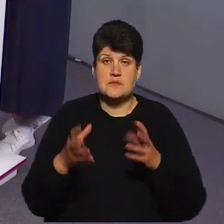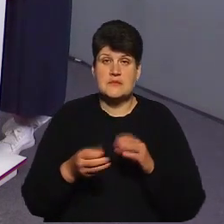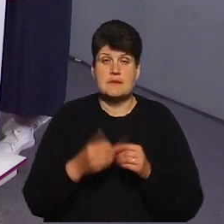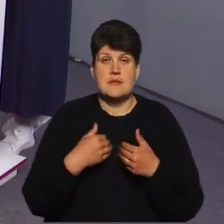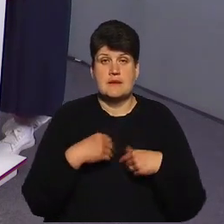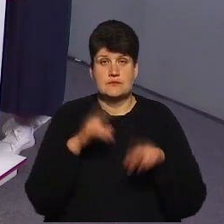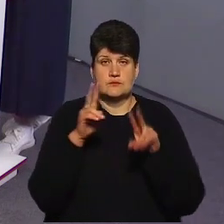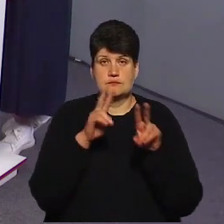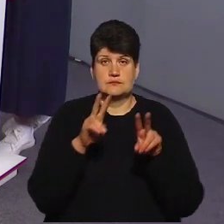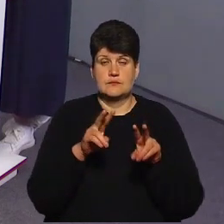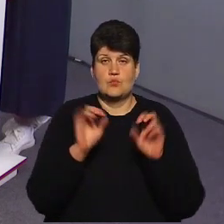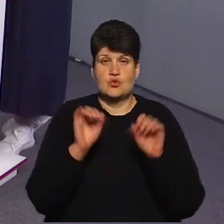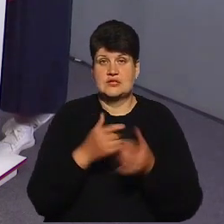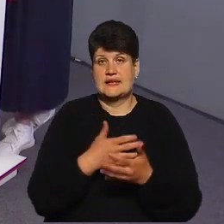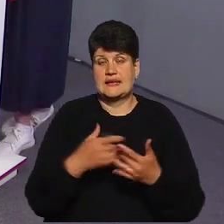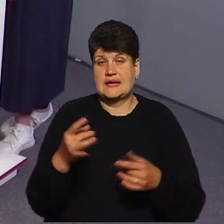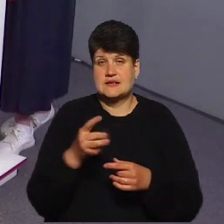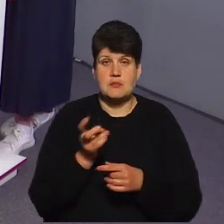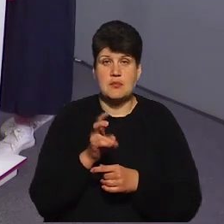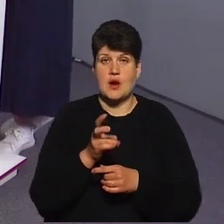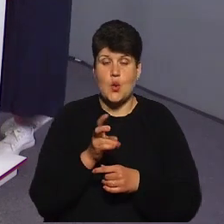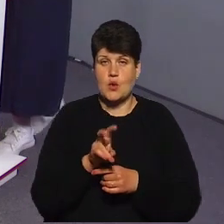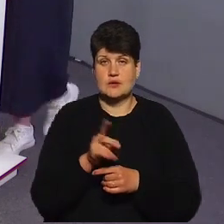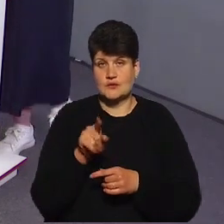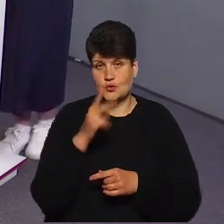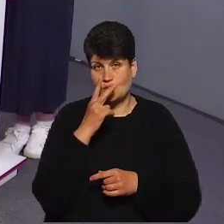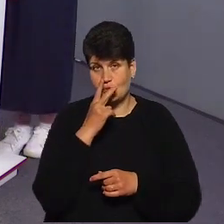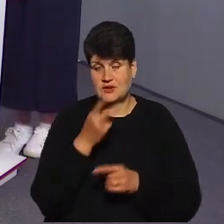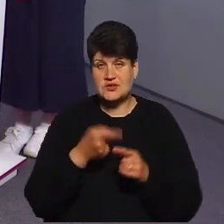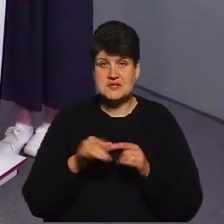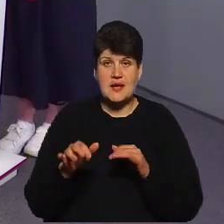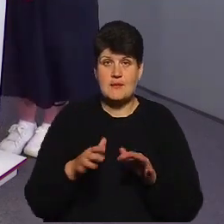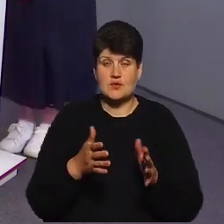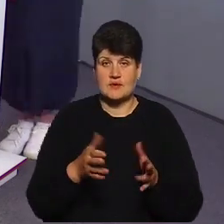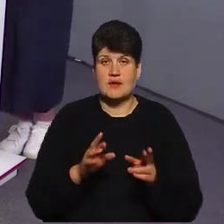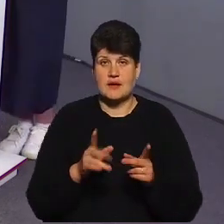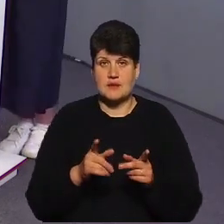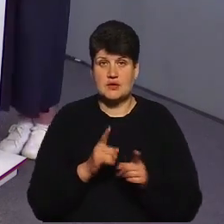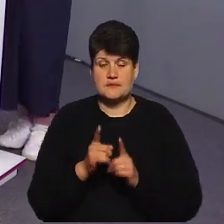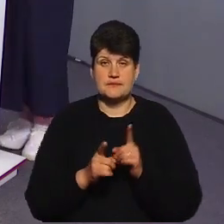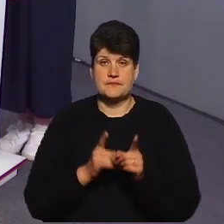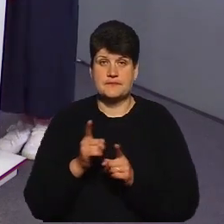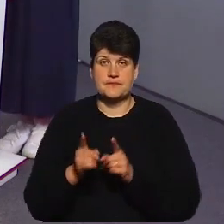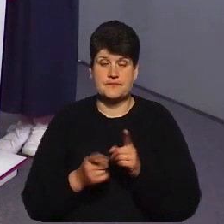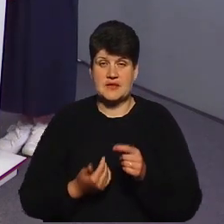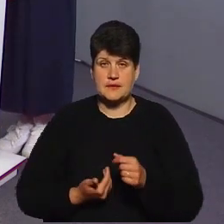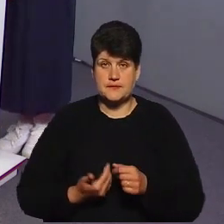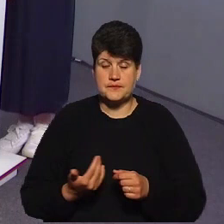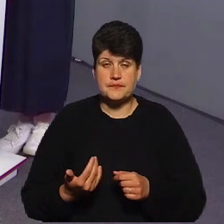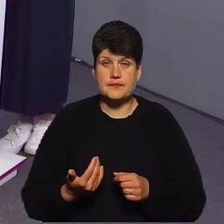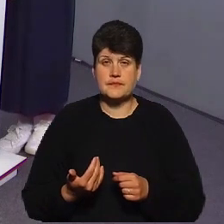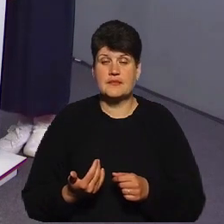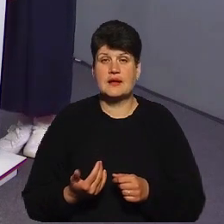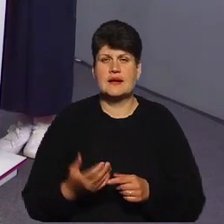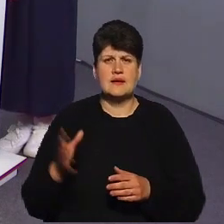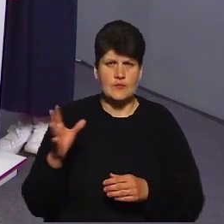можна кілька разів приходити на виставку для того, щоб бачити цей процес. Навіть як скульптура буде змінюватися, так, якщо вона жива. То цілий місяць буде відбуватися